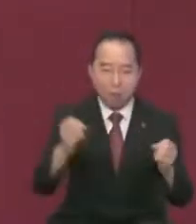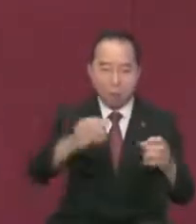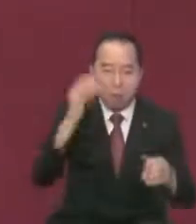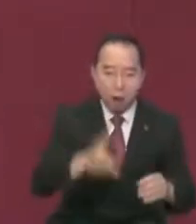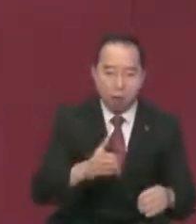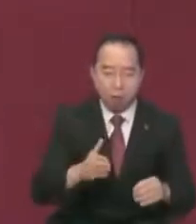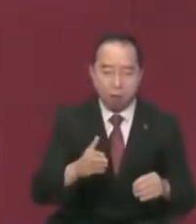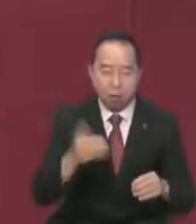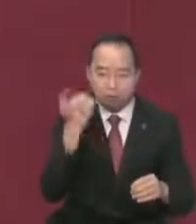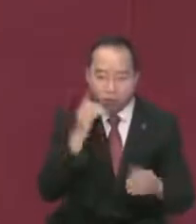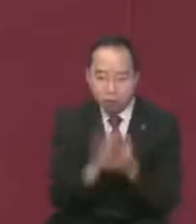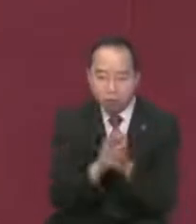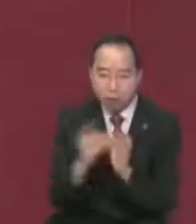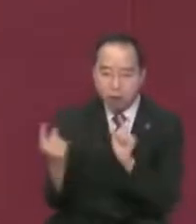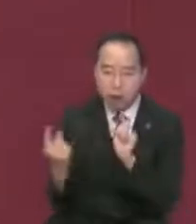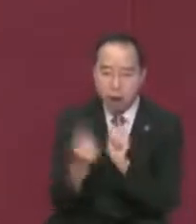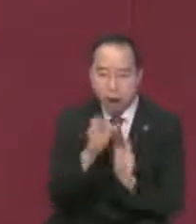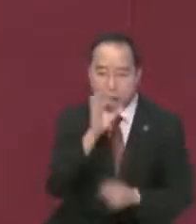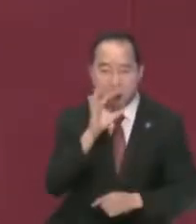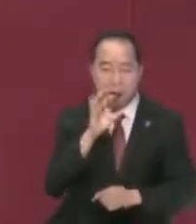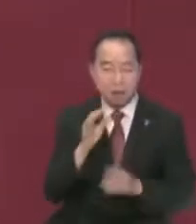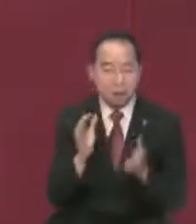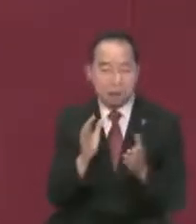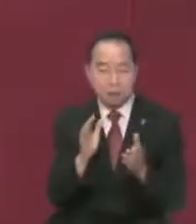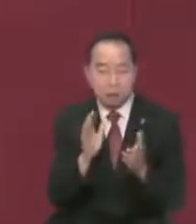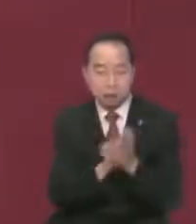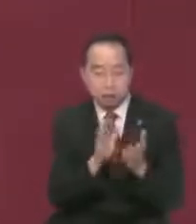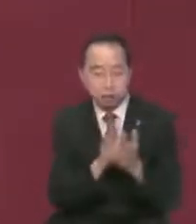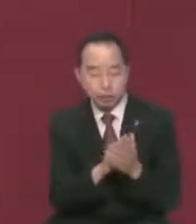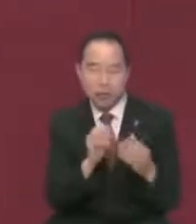짝꿍을 만나기도, 친구를 사귀기도 어렵습니다.